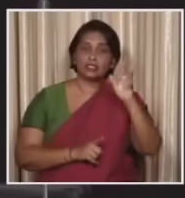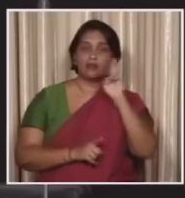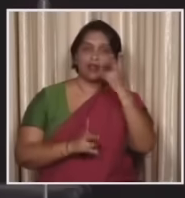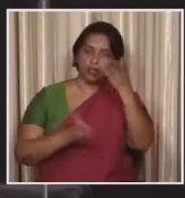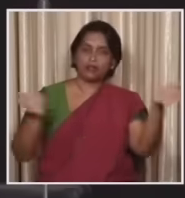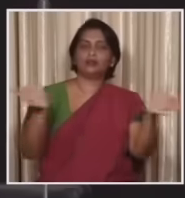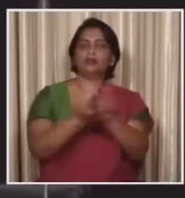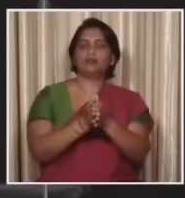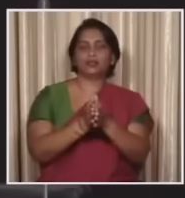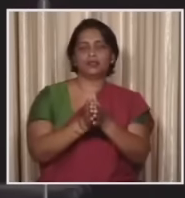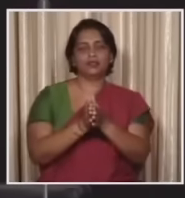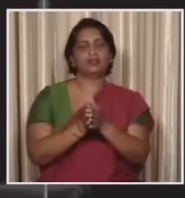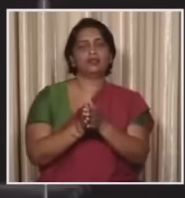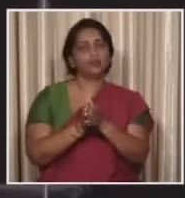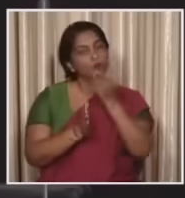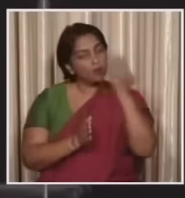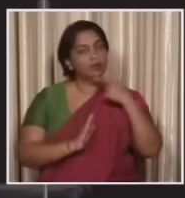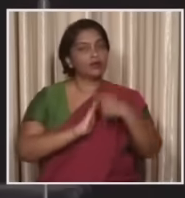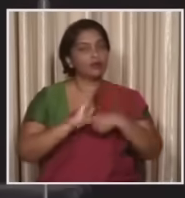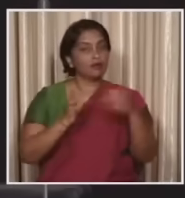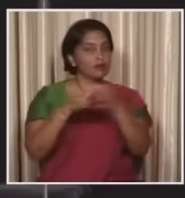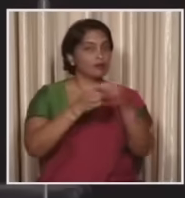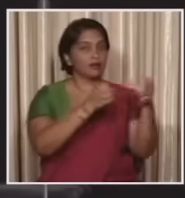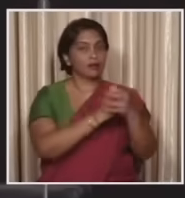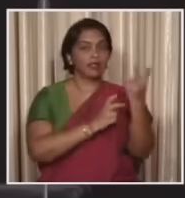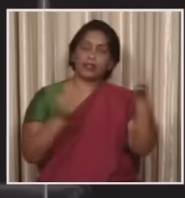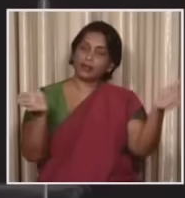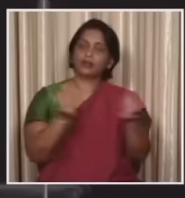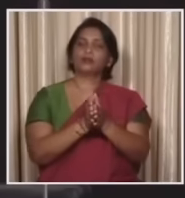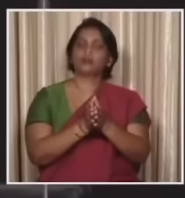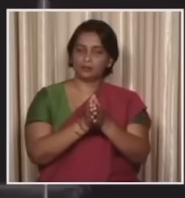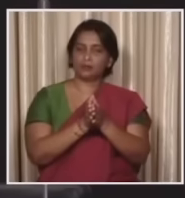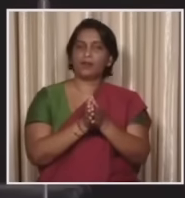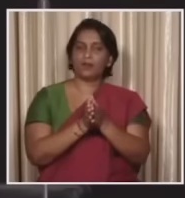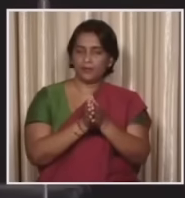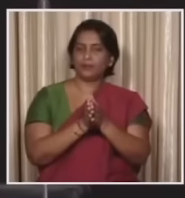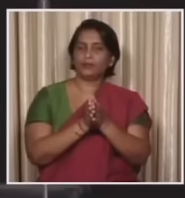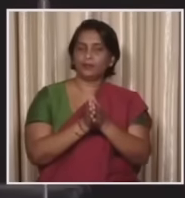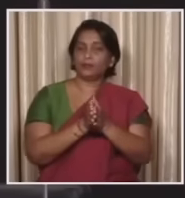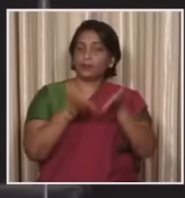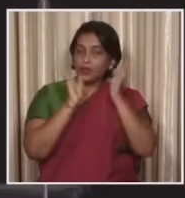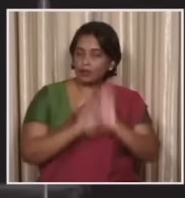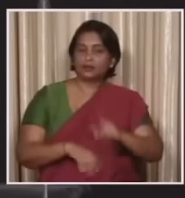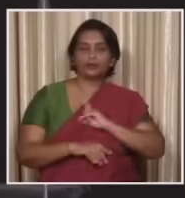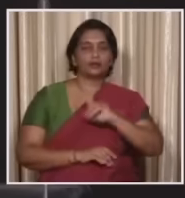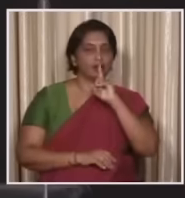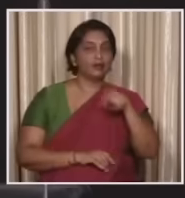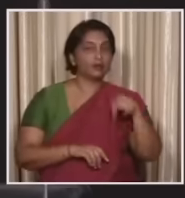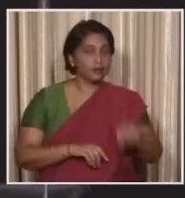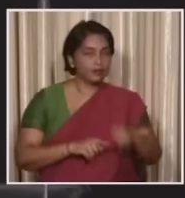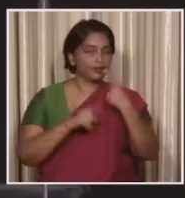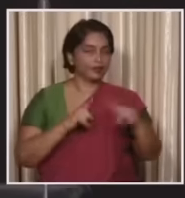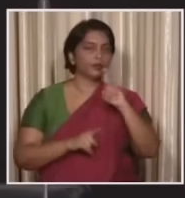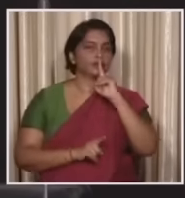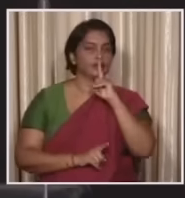වෙන්න, පුළුවන් නම් මේ රටේ මේ කණ්ඩායම් දෙක එකතු කරන්න. හරි, බොහොම ස්තුතියි. ඒක අවසාන වශයෙන් කියමින් මම මේක විතරක්